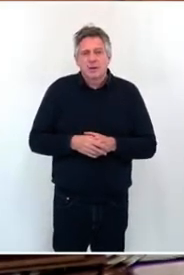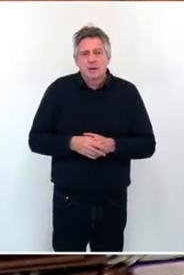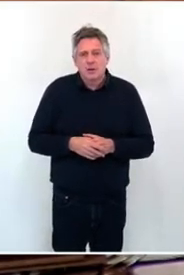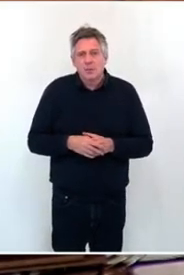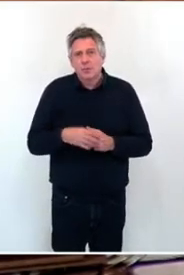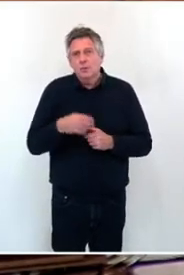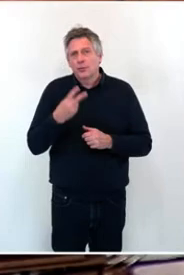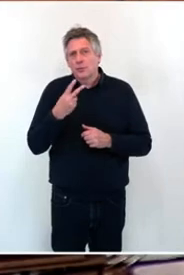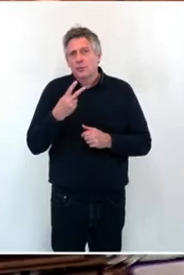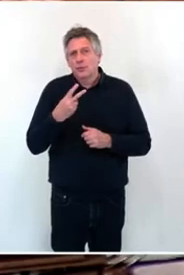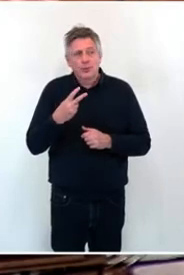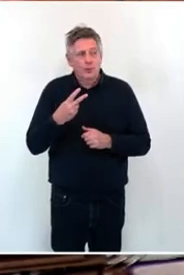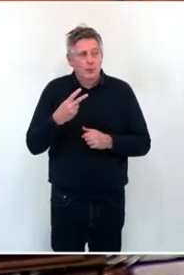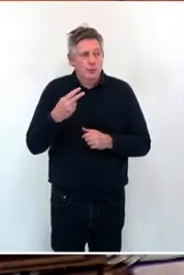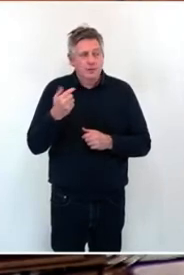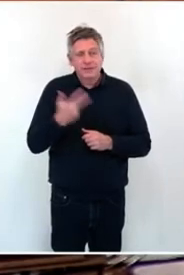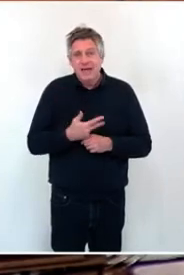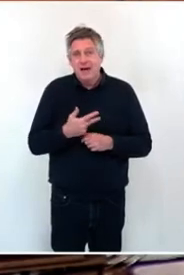mandat. Pour autant,